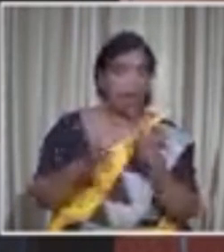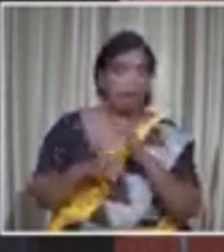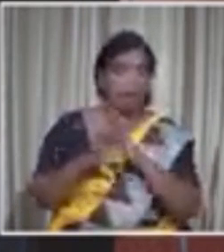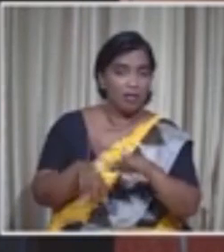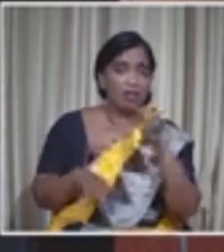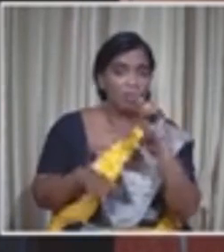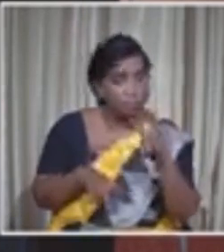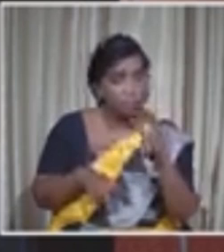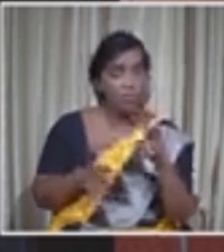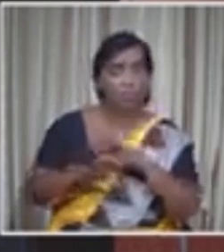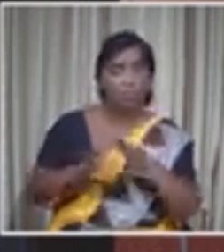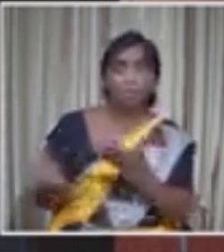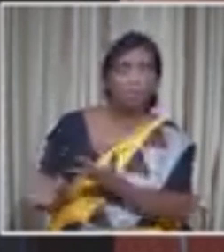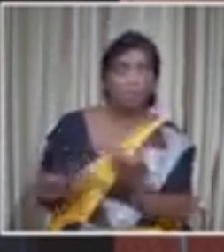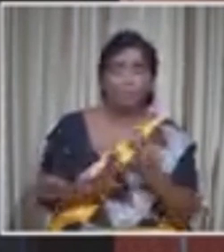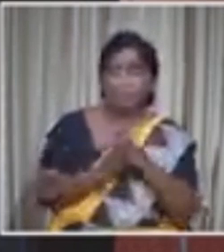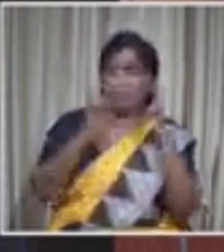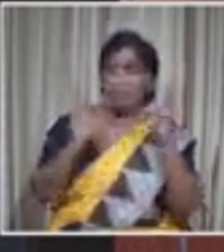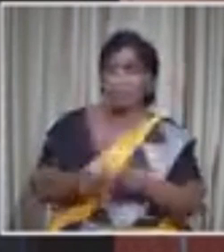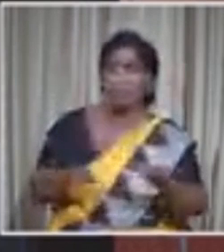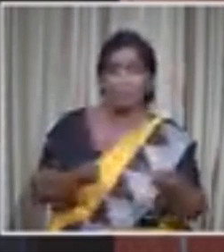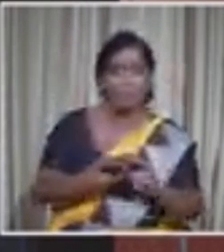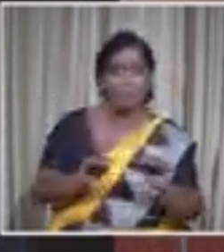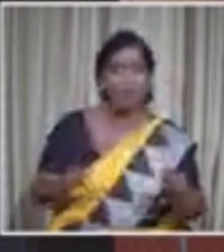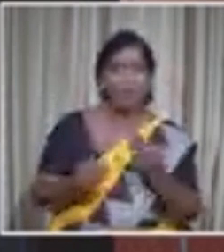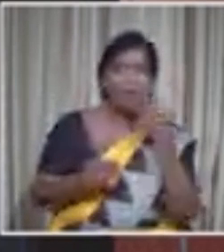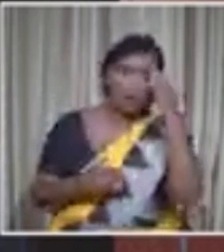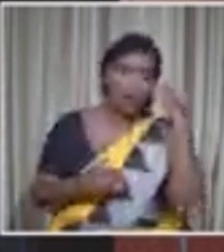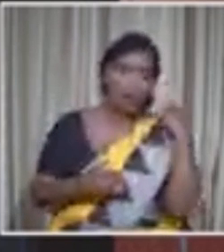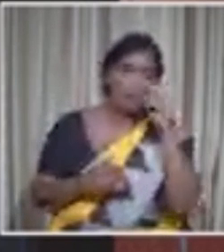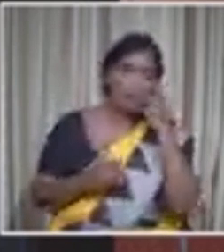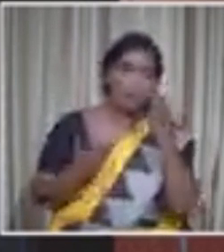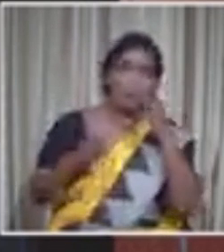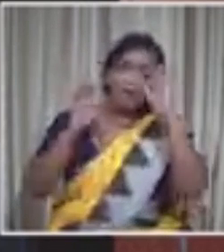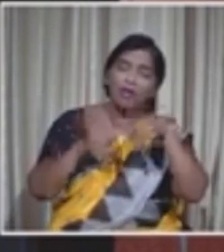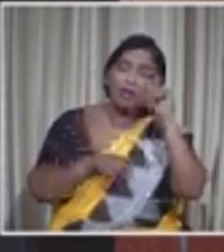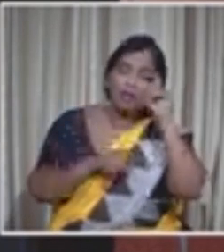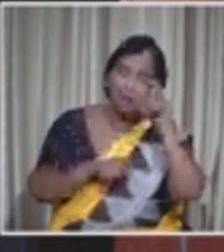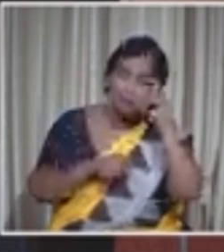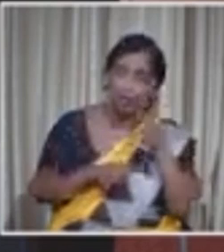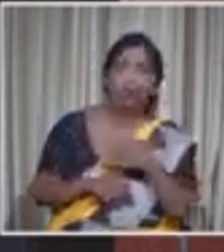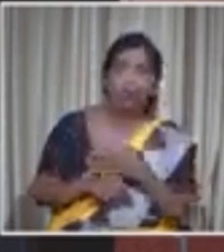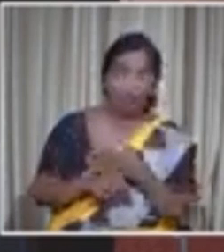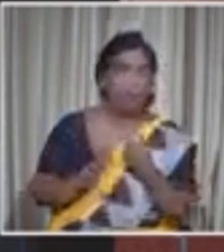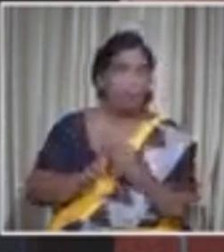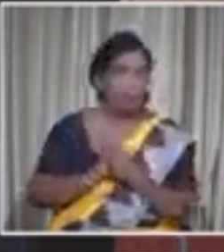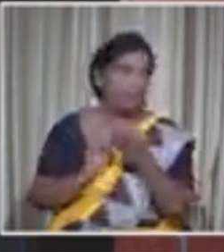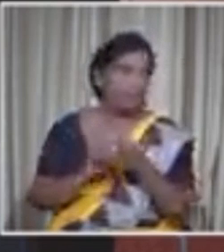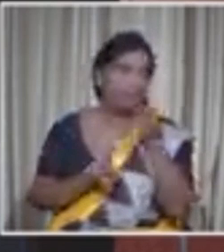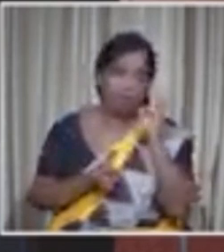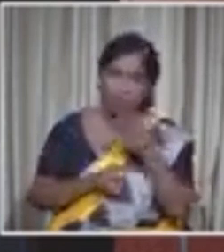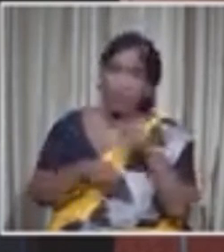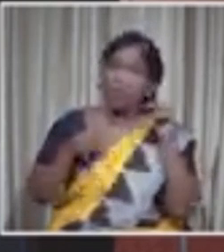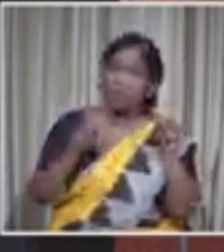10,000 குழந்தைகள் இன்றும் தங்களுடைய தாய் தந்தையருடைய வருகைகளுக்காக காத்திருக்கிறார்கள். கௌரவ தவிசாளர் அவர்களே, இன்றும் கூட